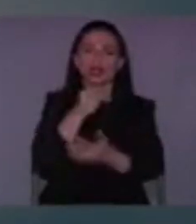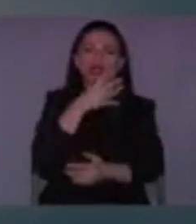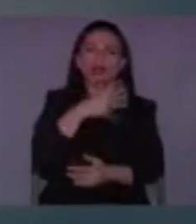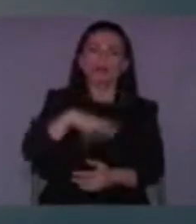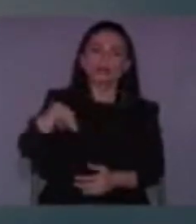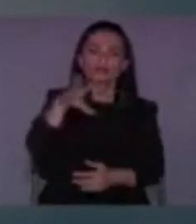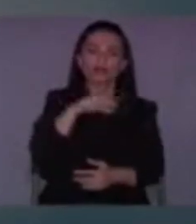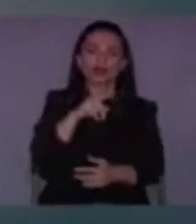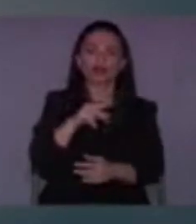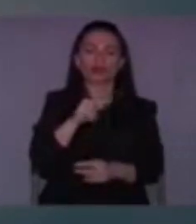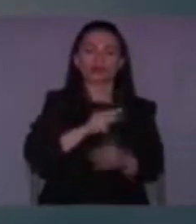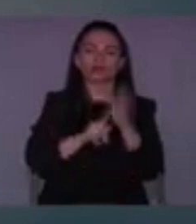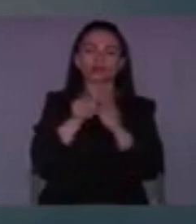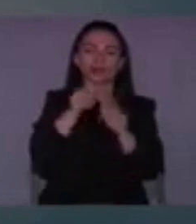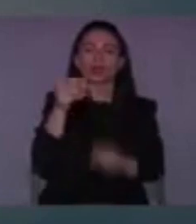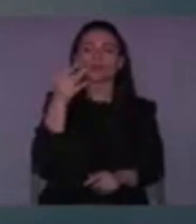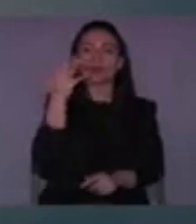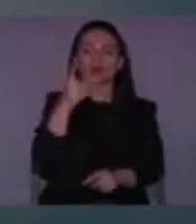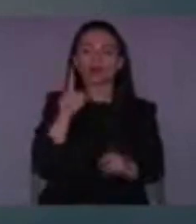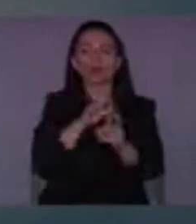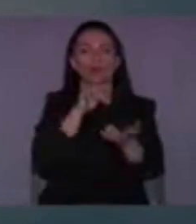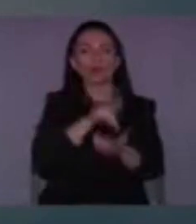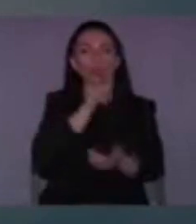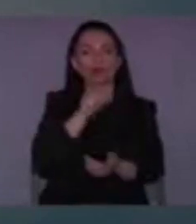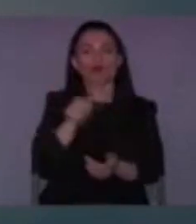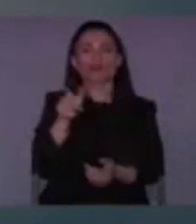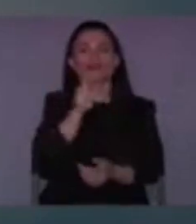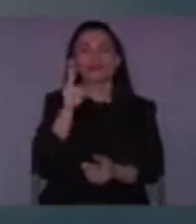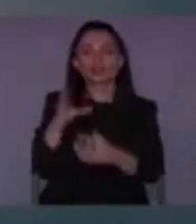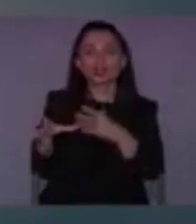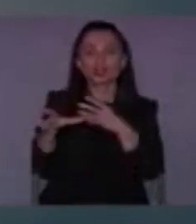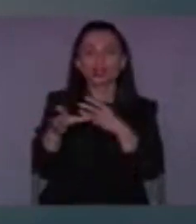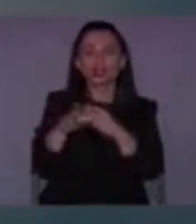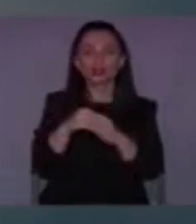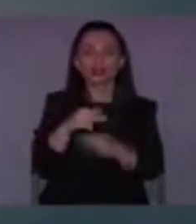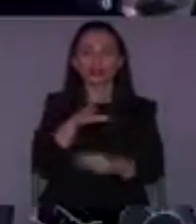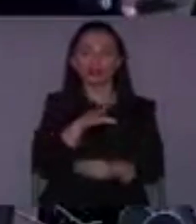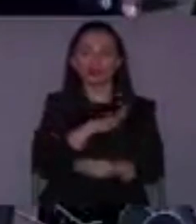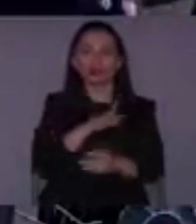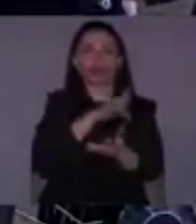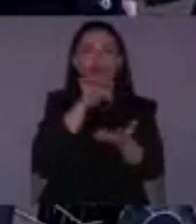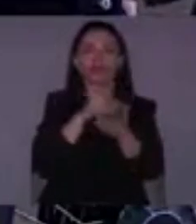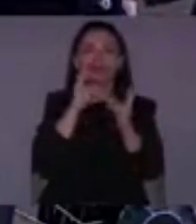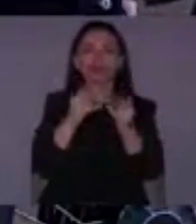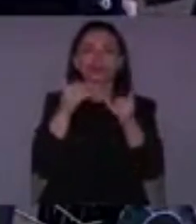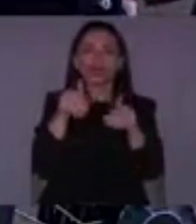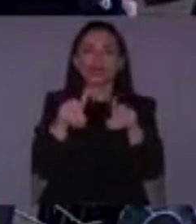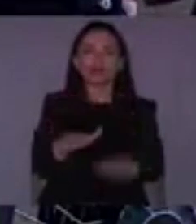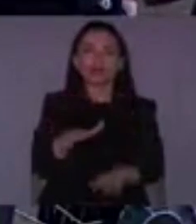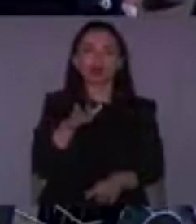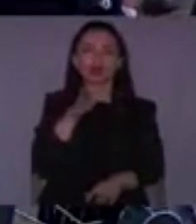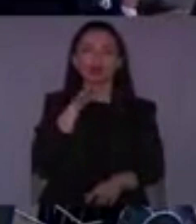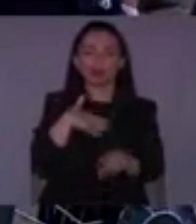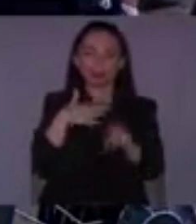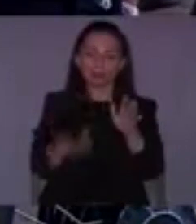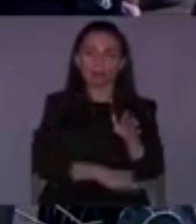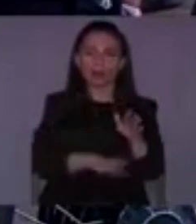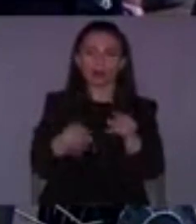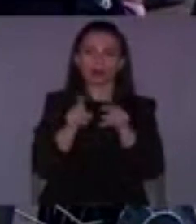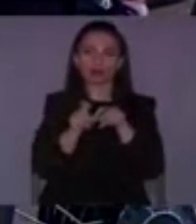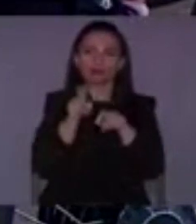ყველა შემოქმედს, პოლიტიკოს თუ მოქალაქეს, ვისთან ერთადაც მომიწია ქვეყნისთვის გადამწყვეტ მომენტში ფეხი